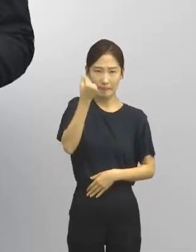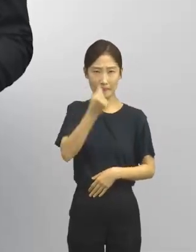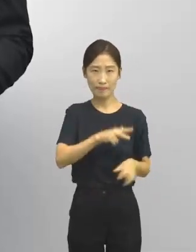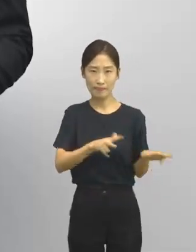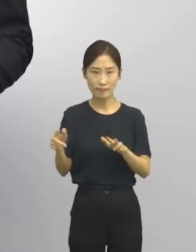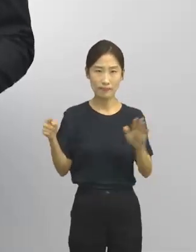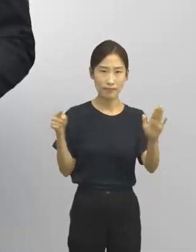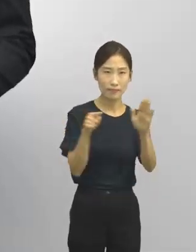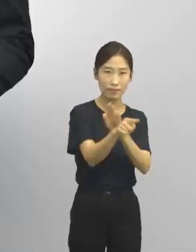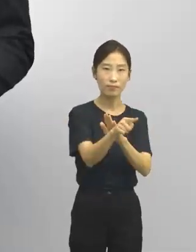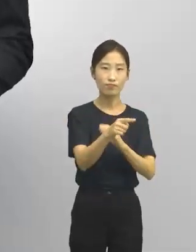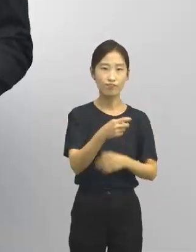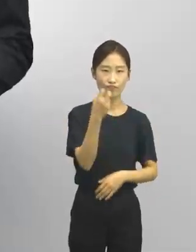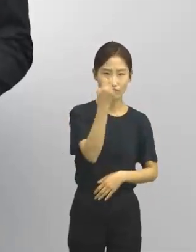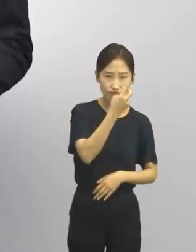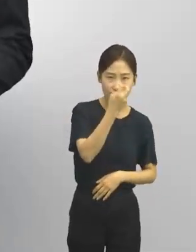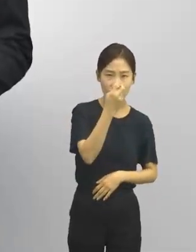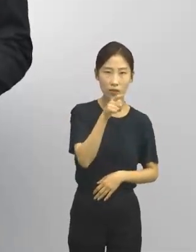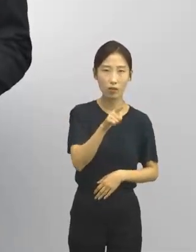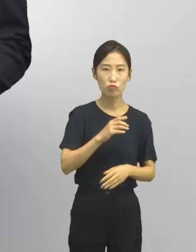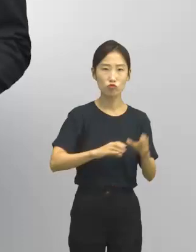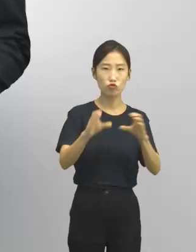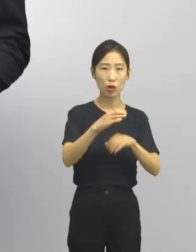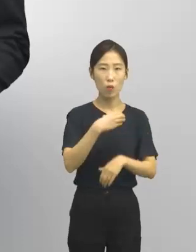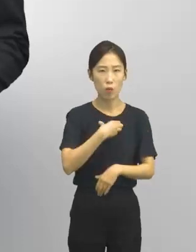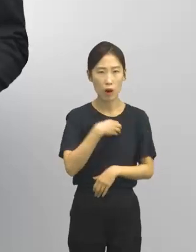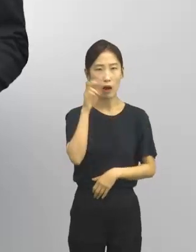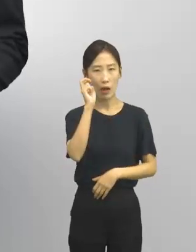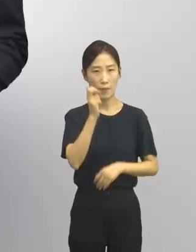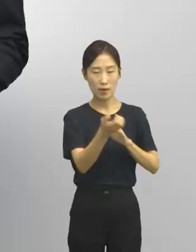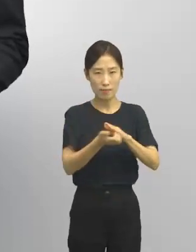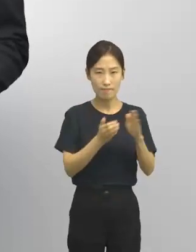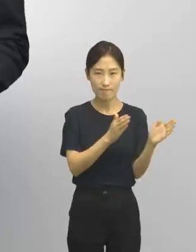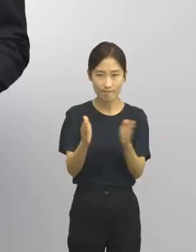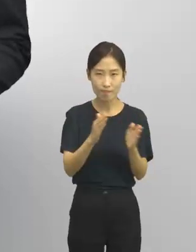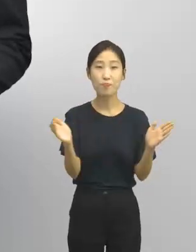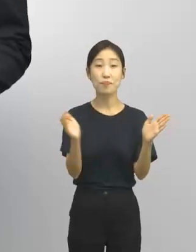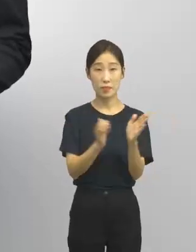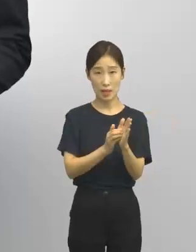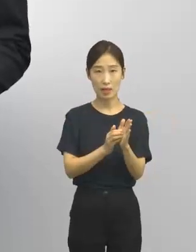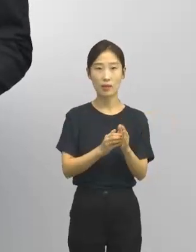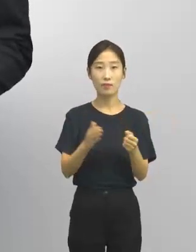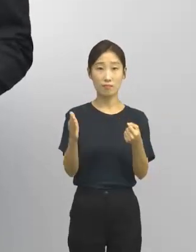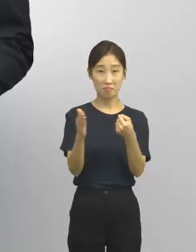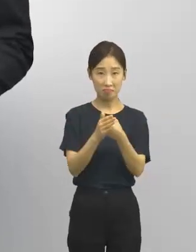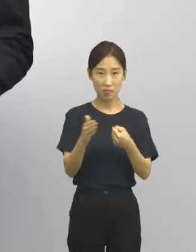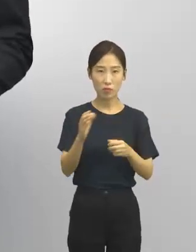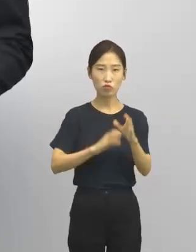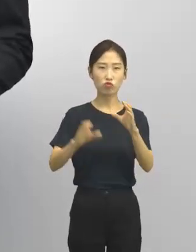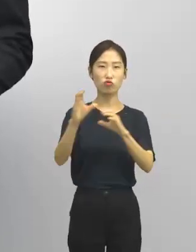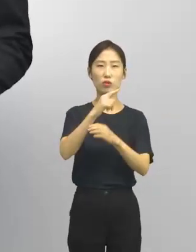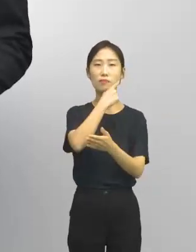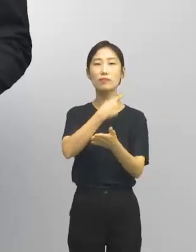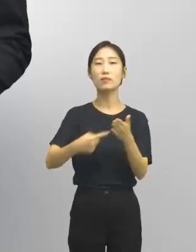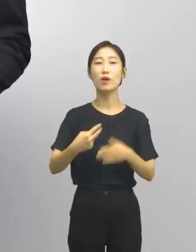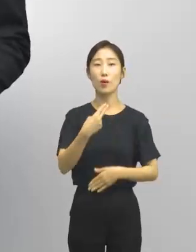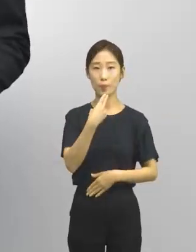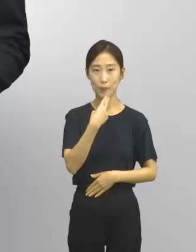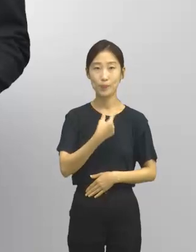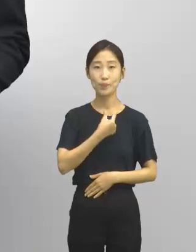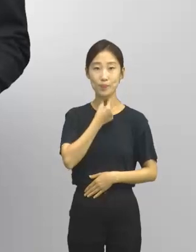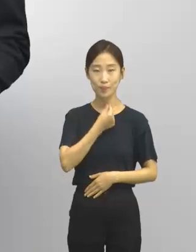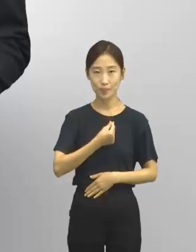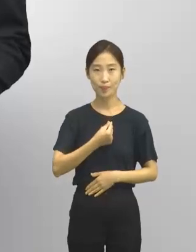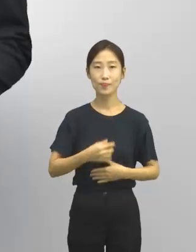그 즉시 현장을 찾아 상황을 확인하고 추가 위험에 철저히 대비했습니다. 이번 현장구청장실을 통해 추가적인